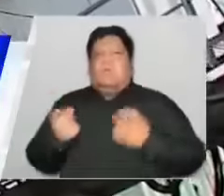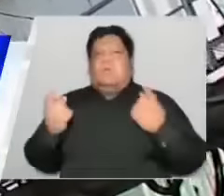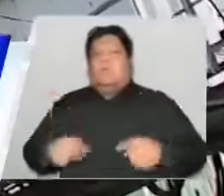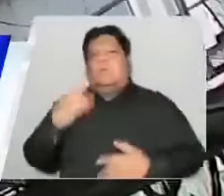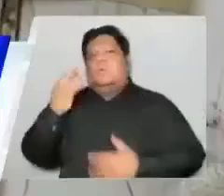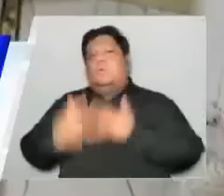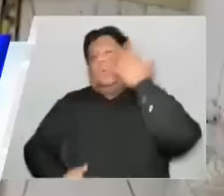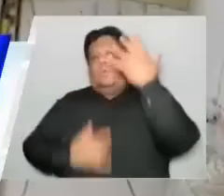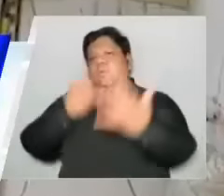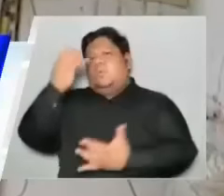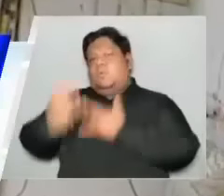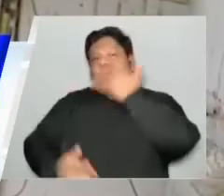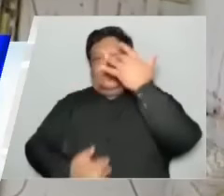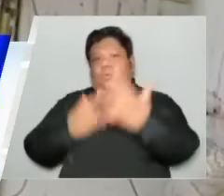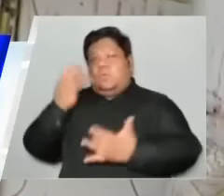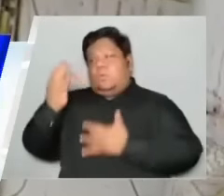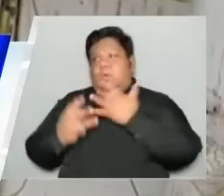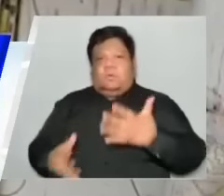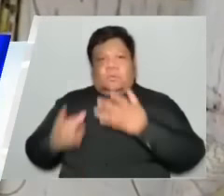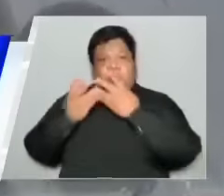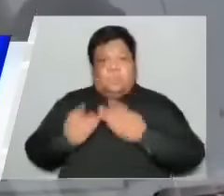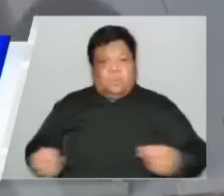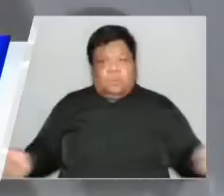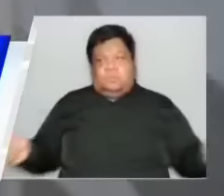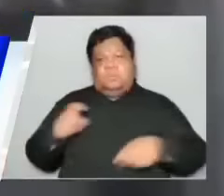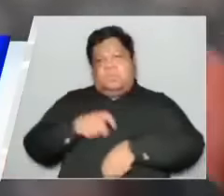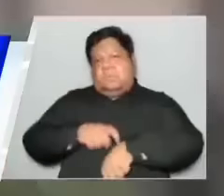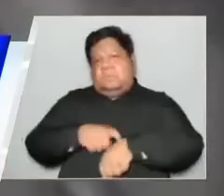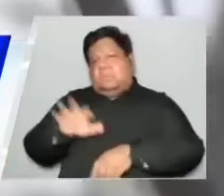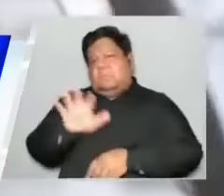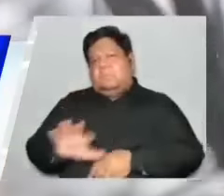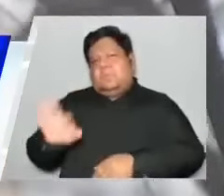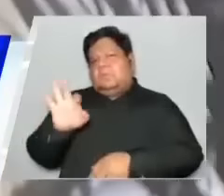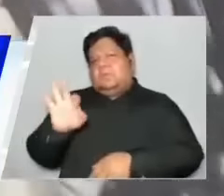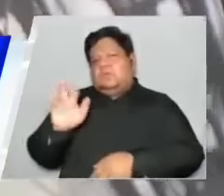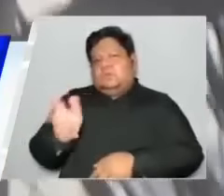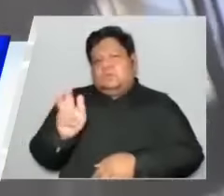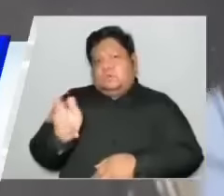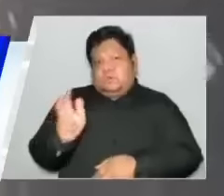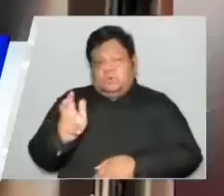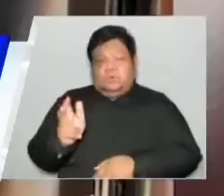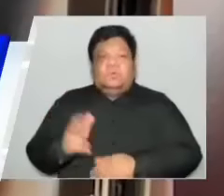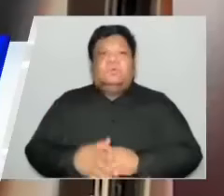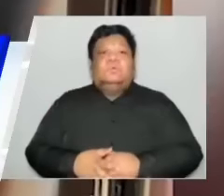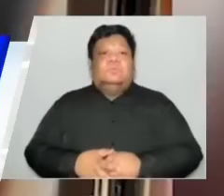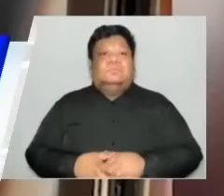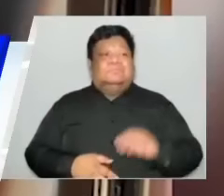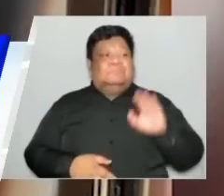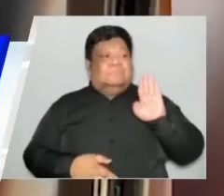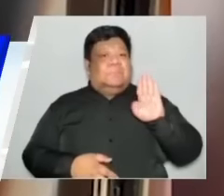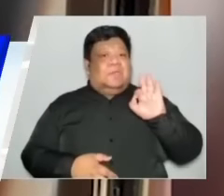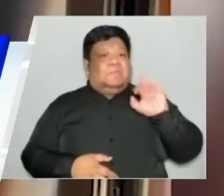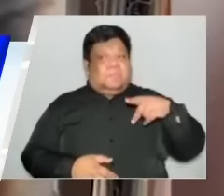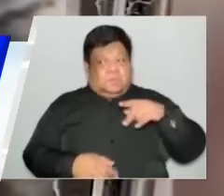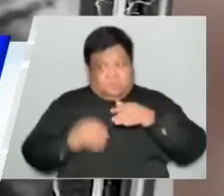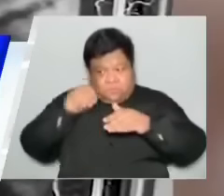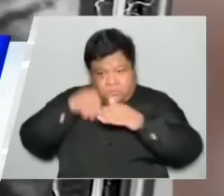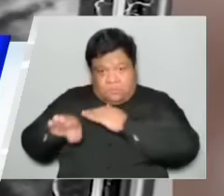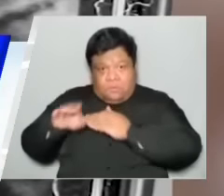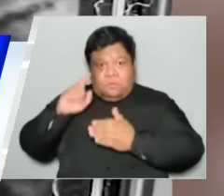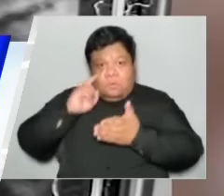fire under control ng 9:31 ng umaga. Nang mapasok ng Bureau of Fire Protection ng lugar, doon na tumambad sa kanila